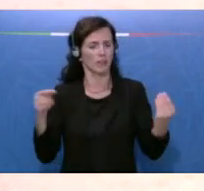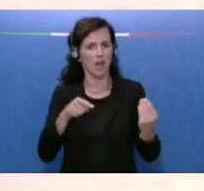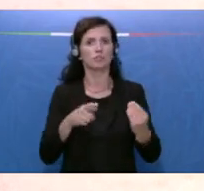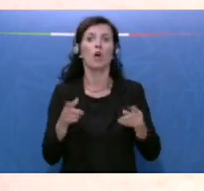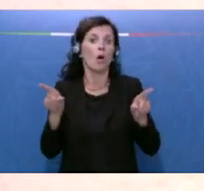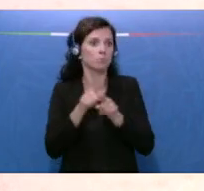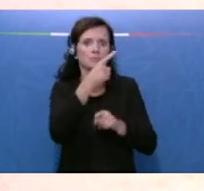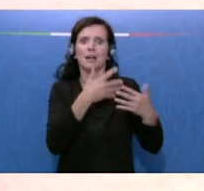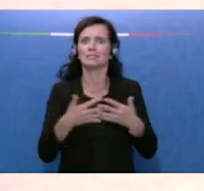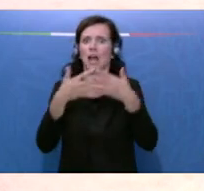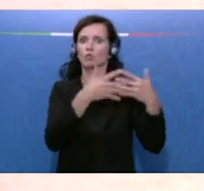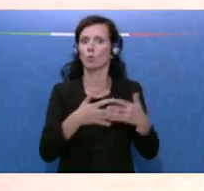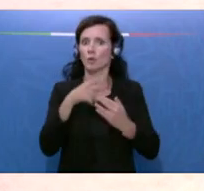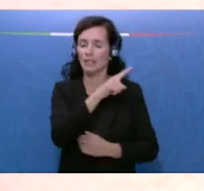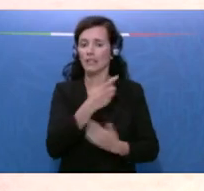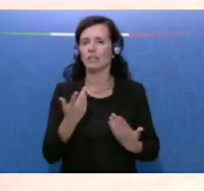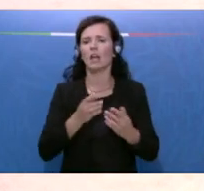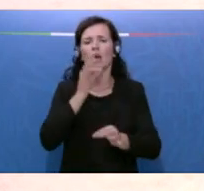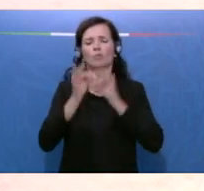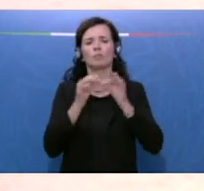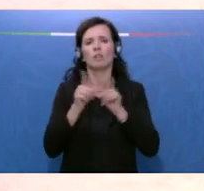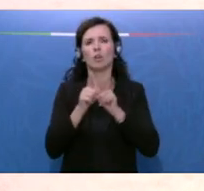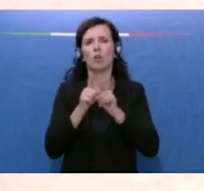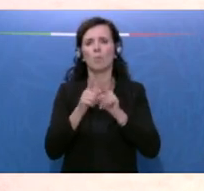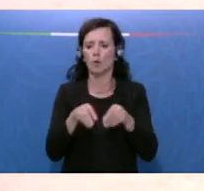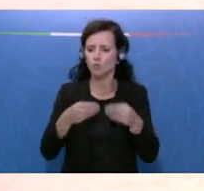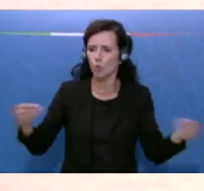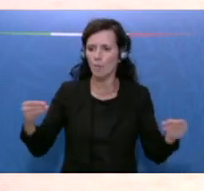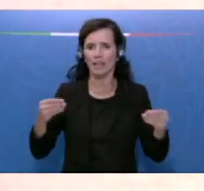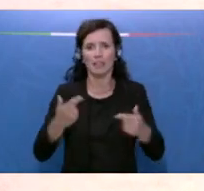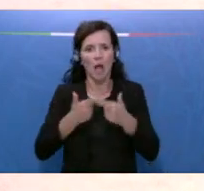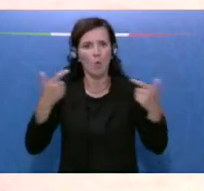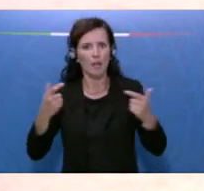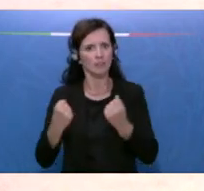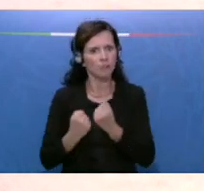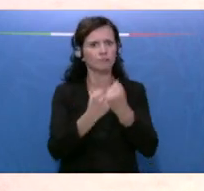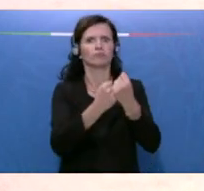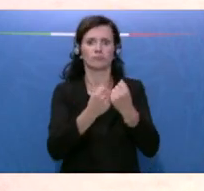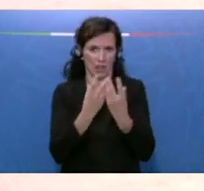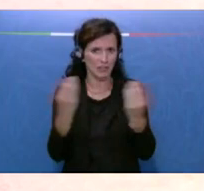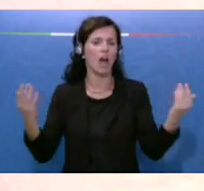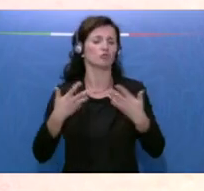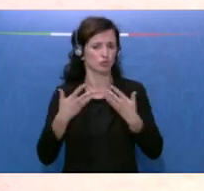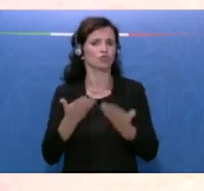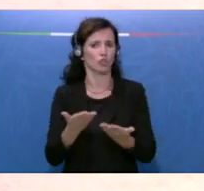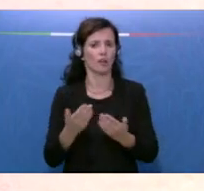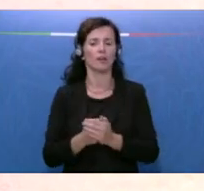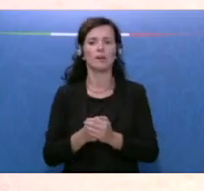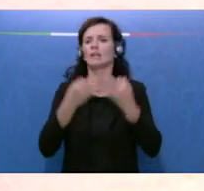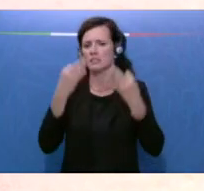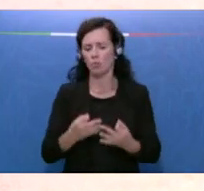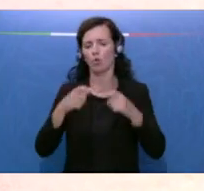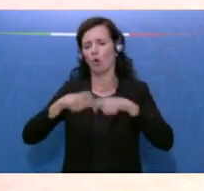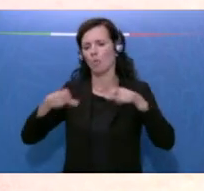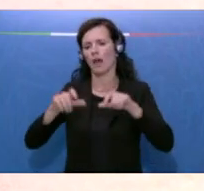quindi l'intenzione di aumentare i mezzi a disposizione e molto anche c'è poi ci saranno gli interventi della banca